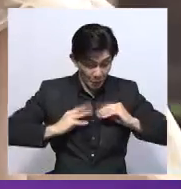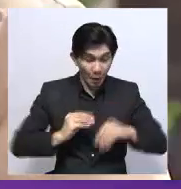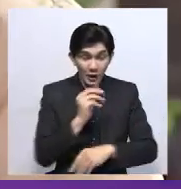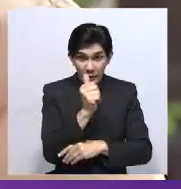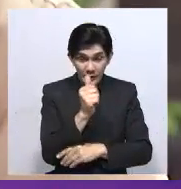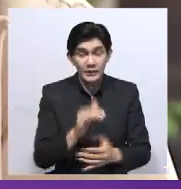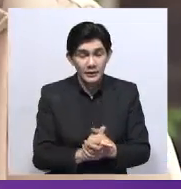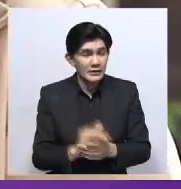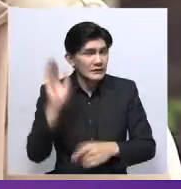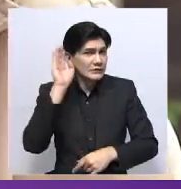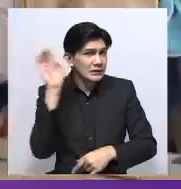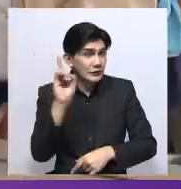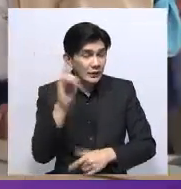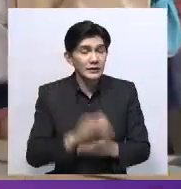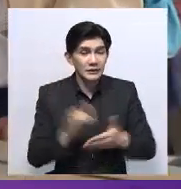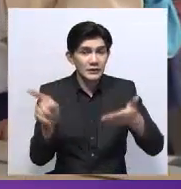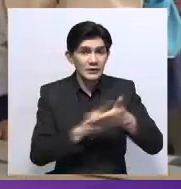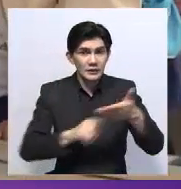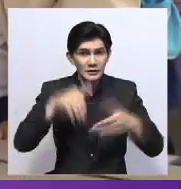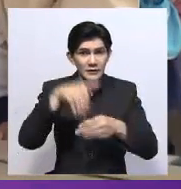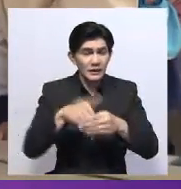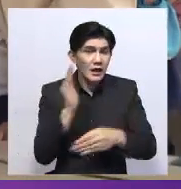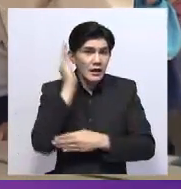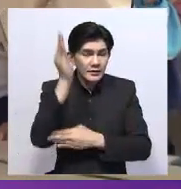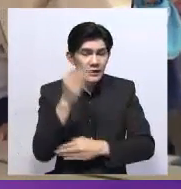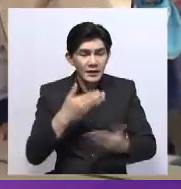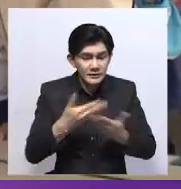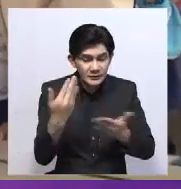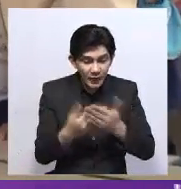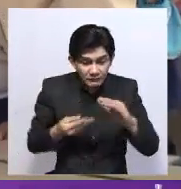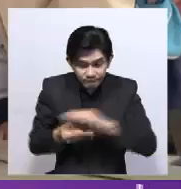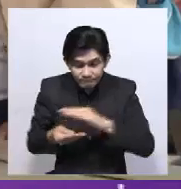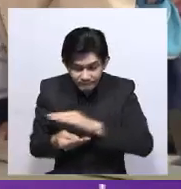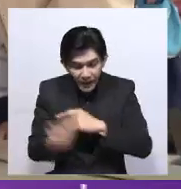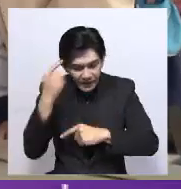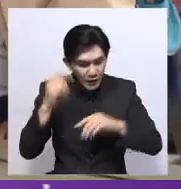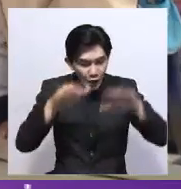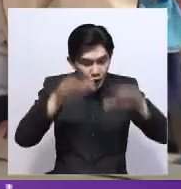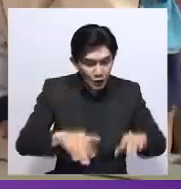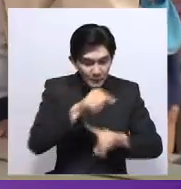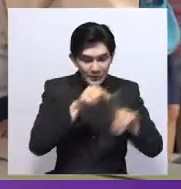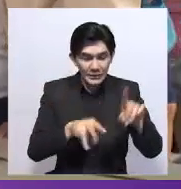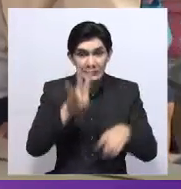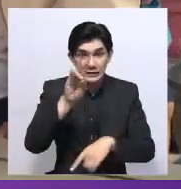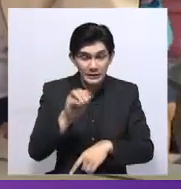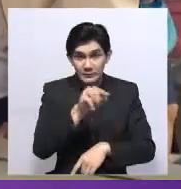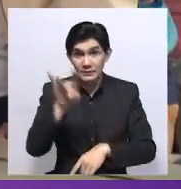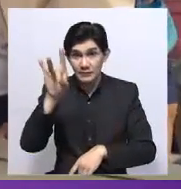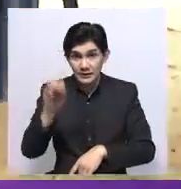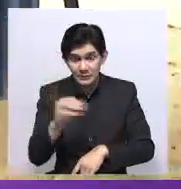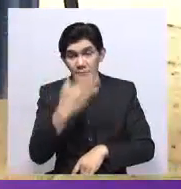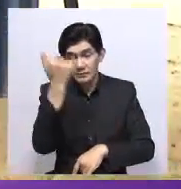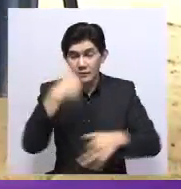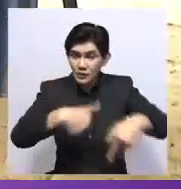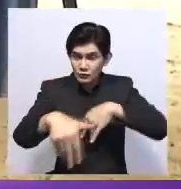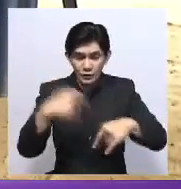ขึ้นโดยเชื่อว่าในการเลือกตั้งครั้งหน้าการซื้อสิทธิ์ขายเสียงจะลดลง70-80%เพราะ